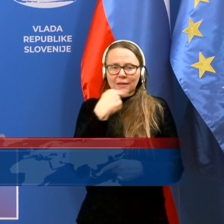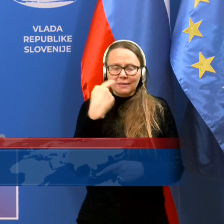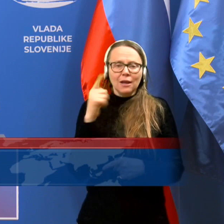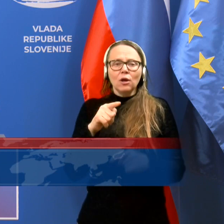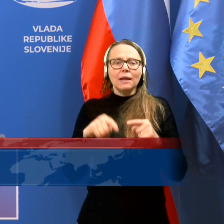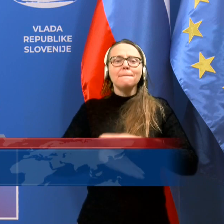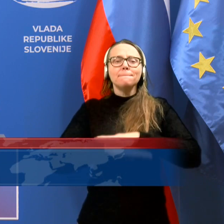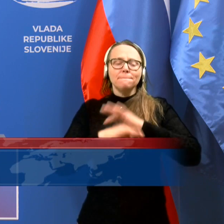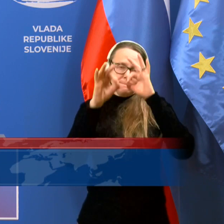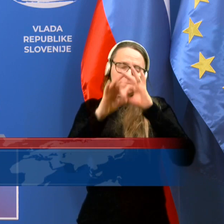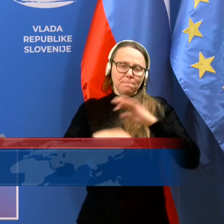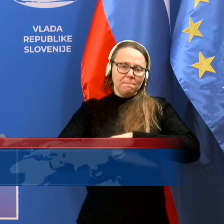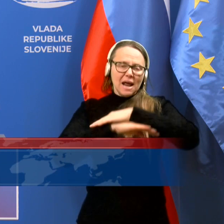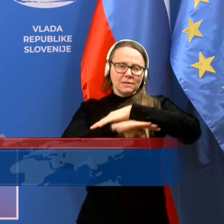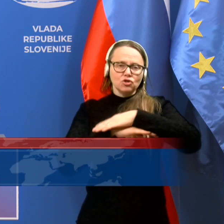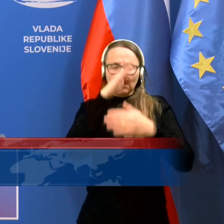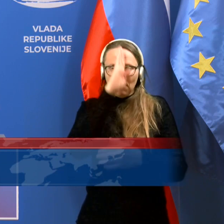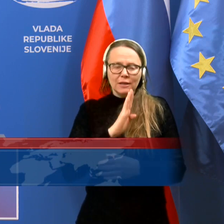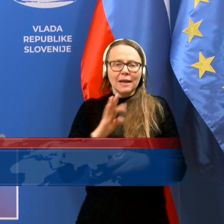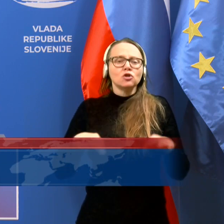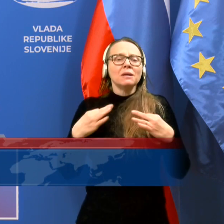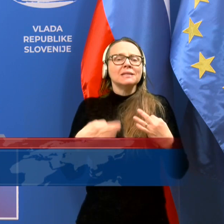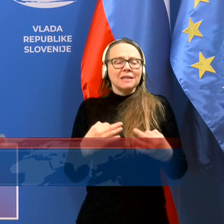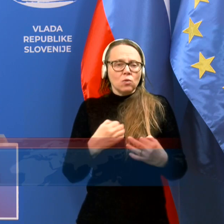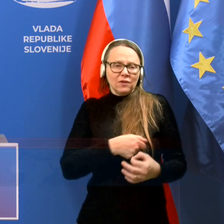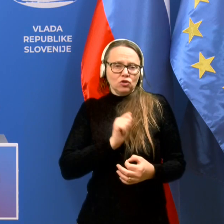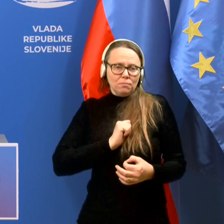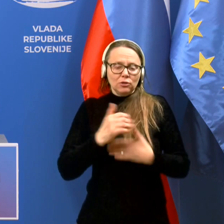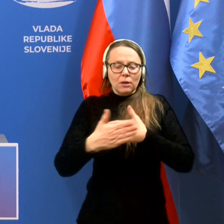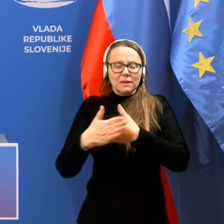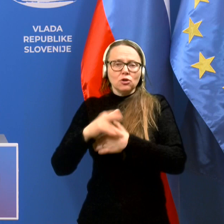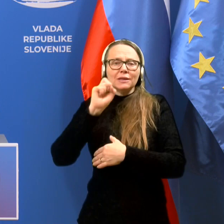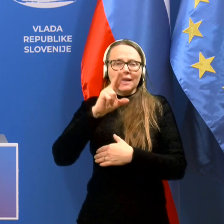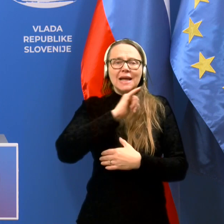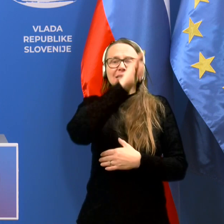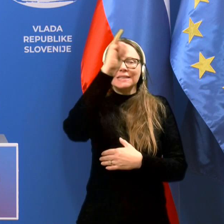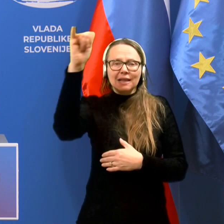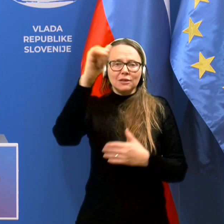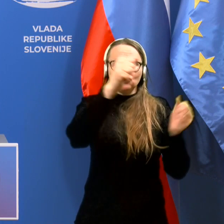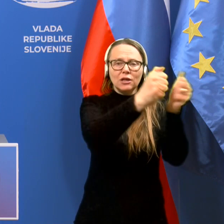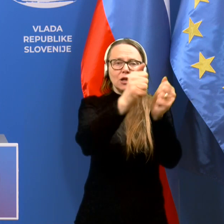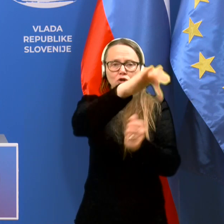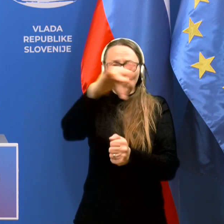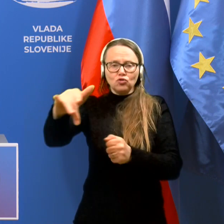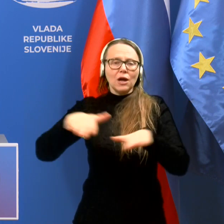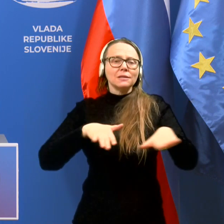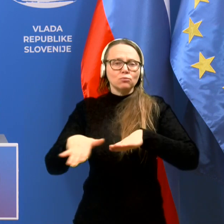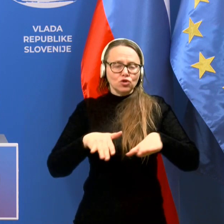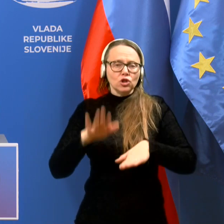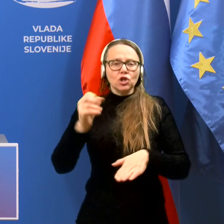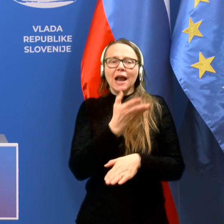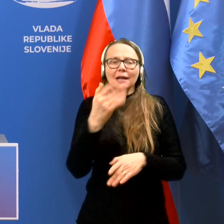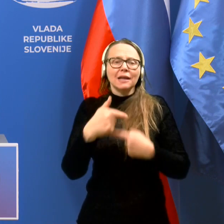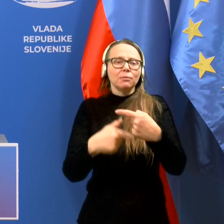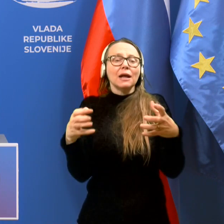na praznični ponedeljek so bili zdravstveni inšpektori prisotni na 13 izletniških točkah in smučiščih, na katerih je